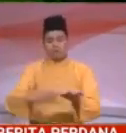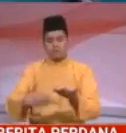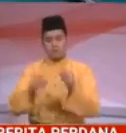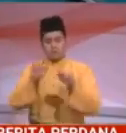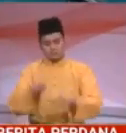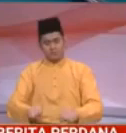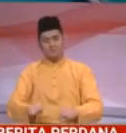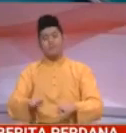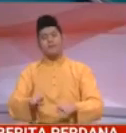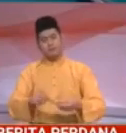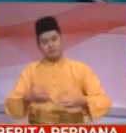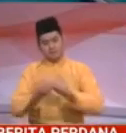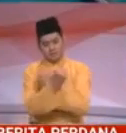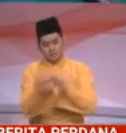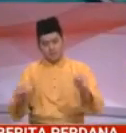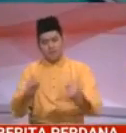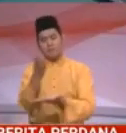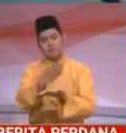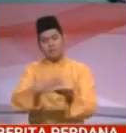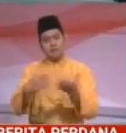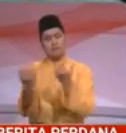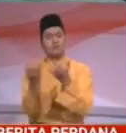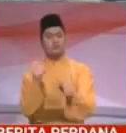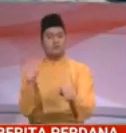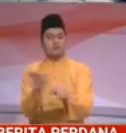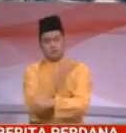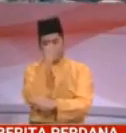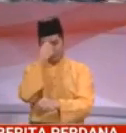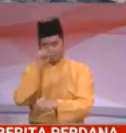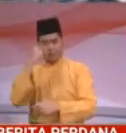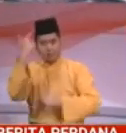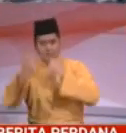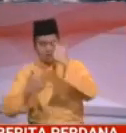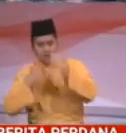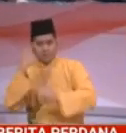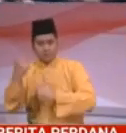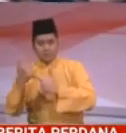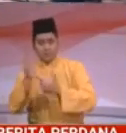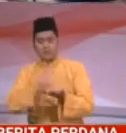peruntukan mencukupi untuk industri pelancongan melabur dalam proses